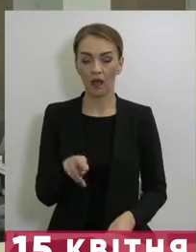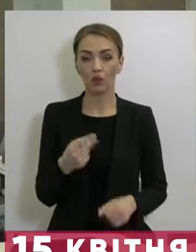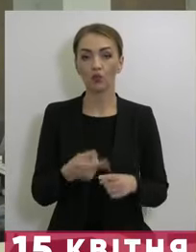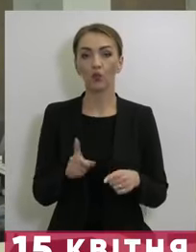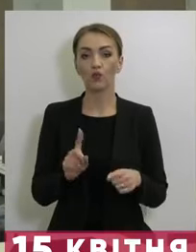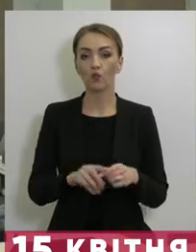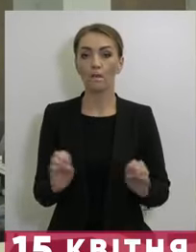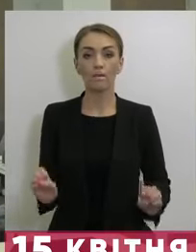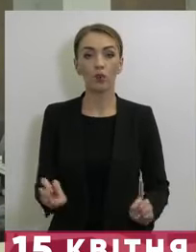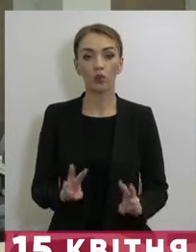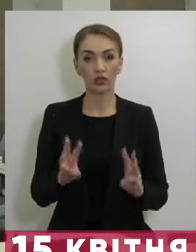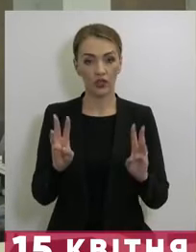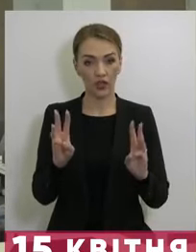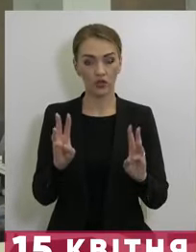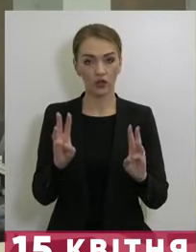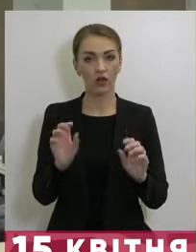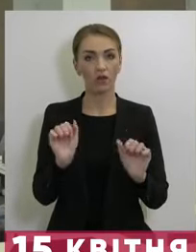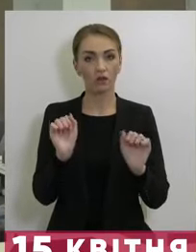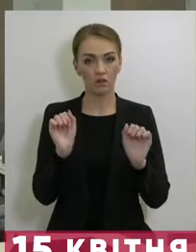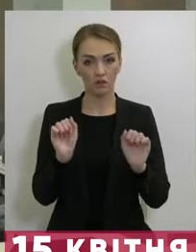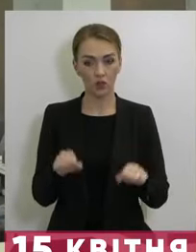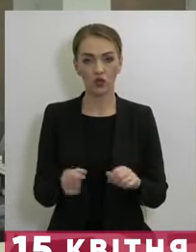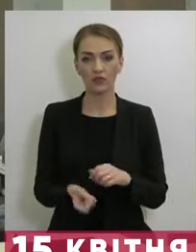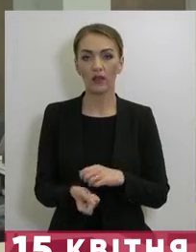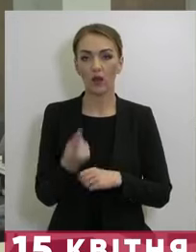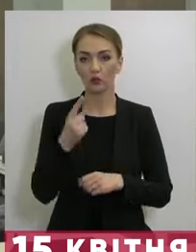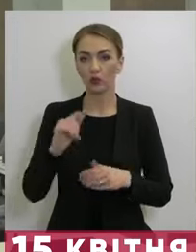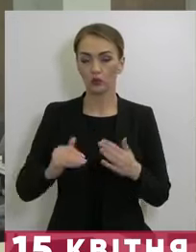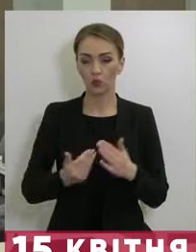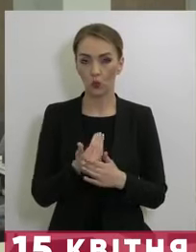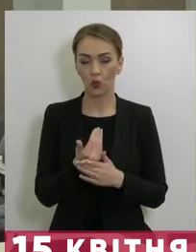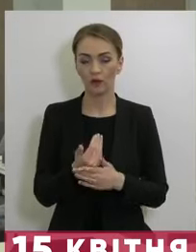пожежа може спалахнути знов.